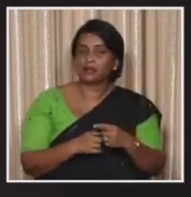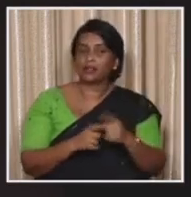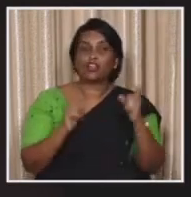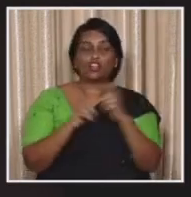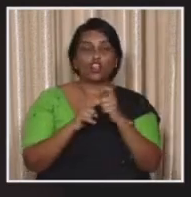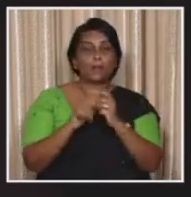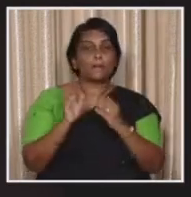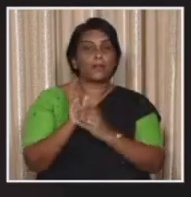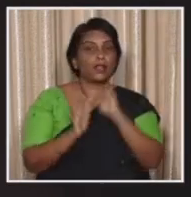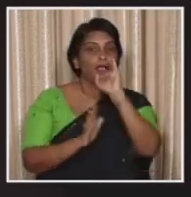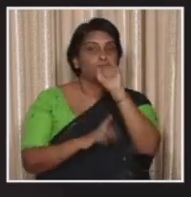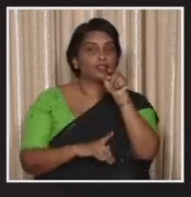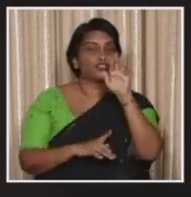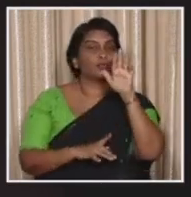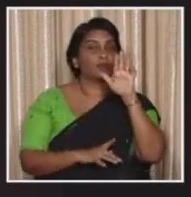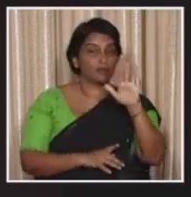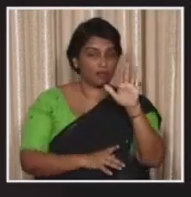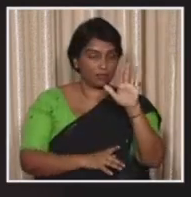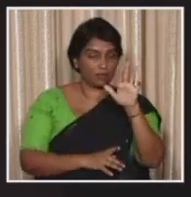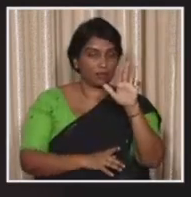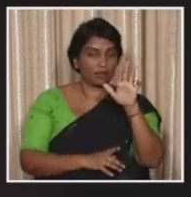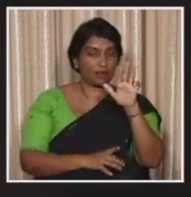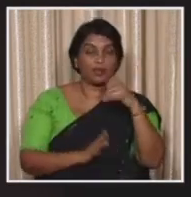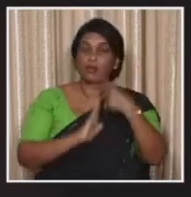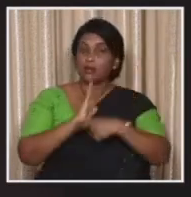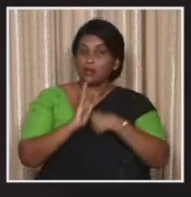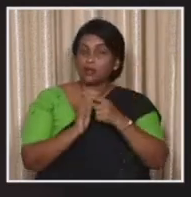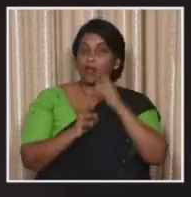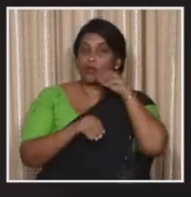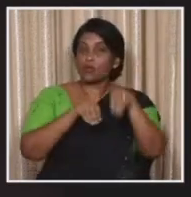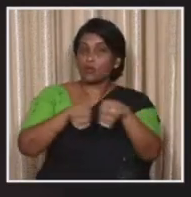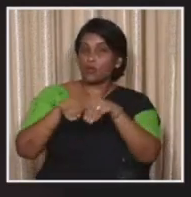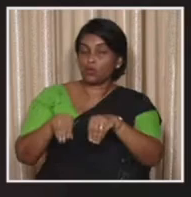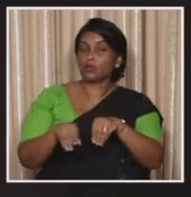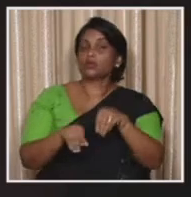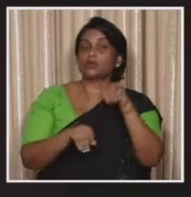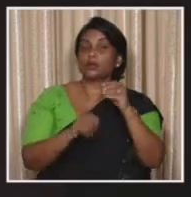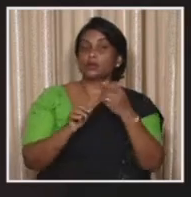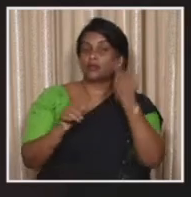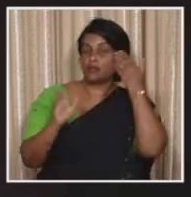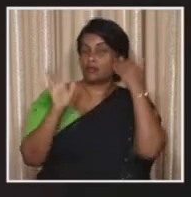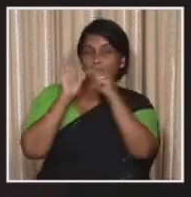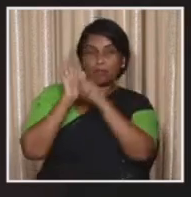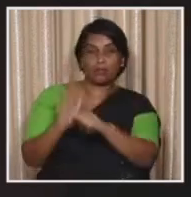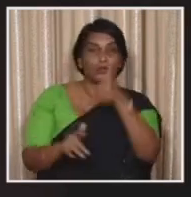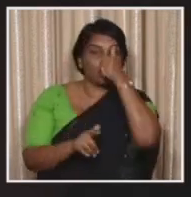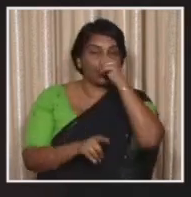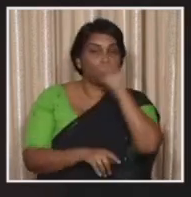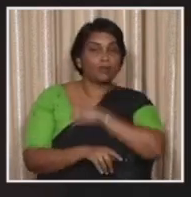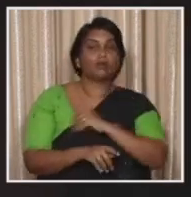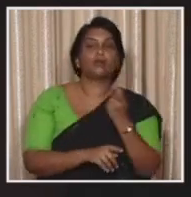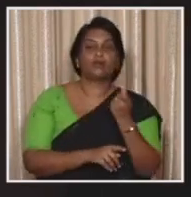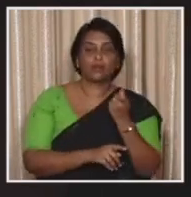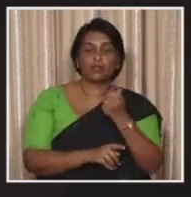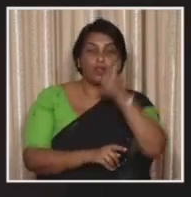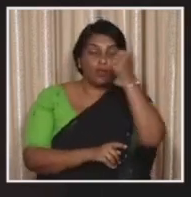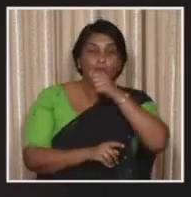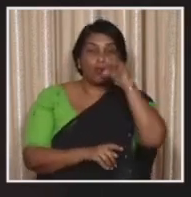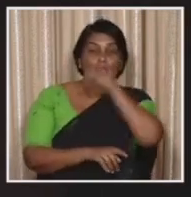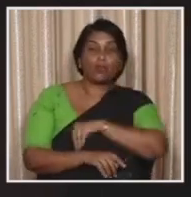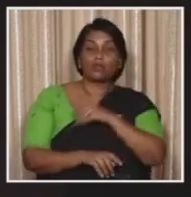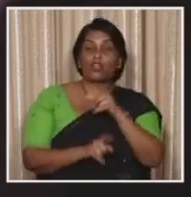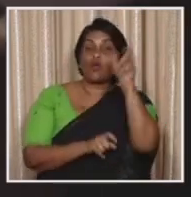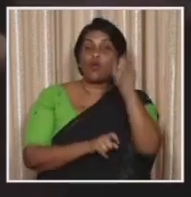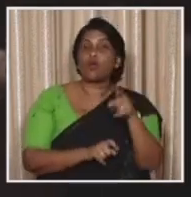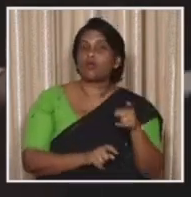ඩොලර් මිලියන 6.9ක මේ රටේ ගොවි ජනතාව බිල්ලට දීලා හොරකම් කරපු මේ මුදල හොරකම් කරේ කවුද